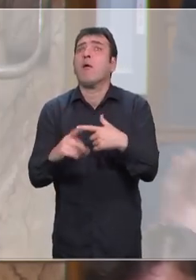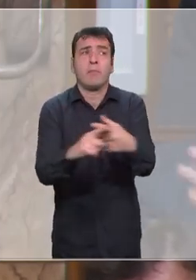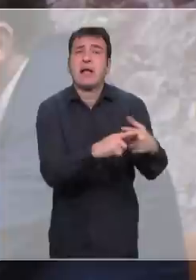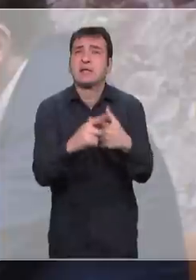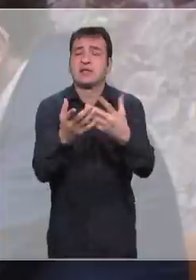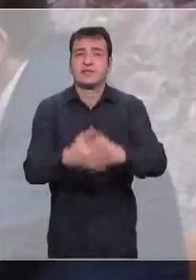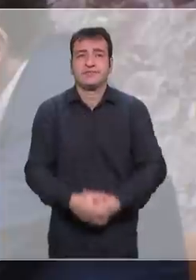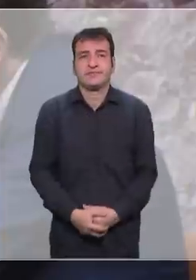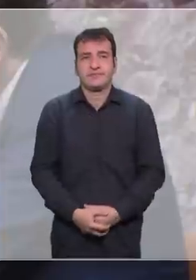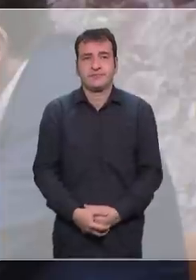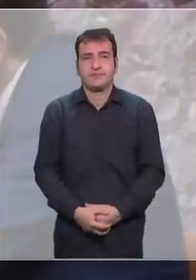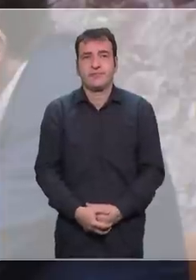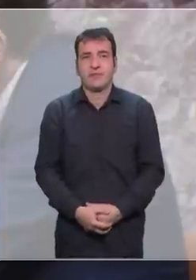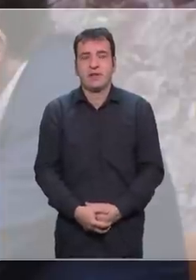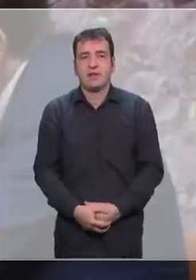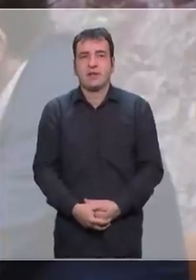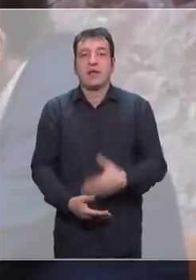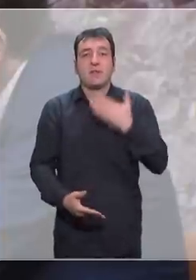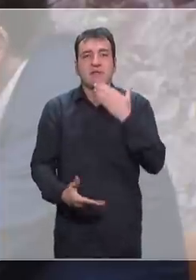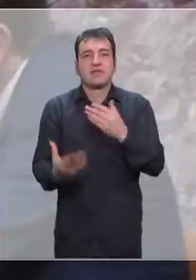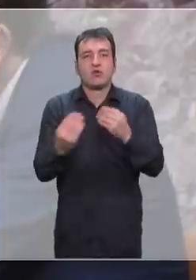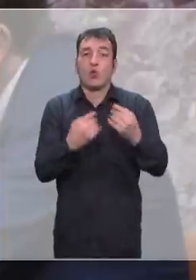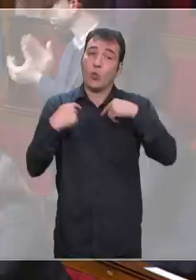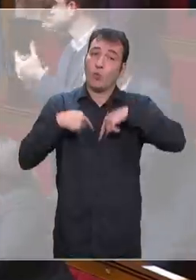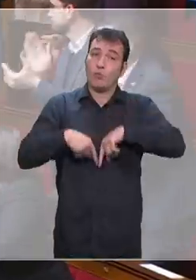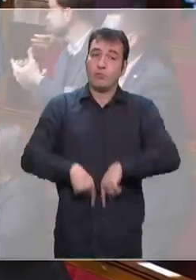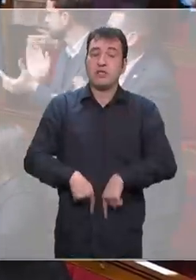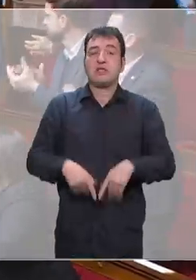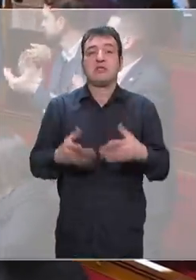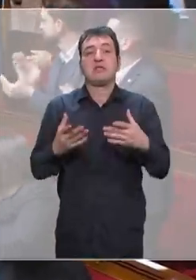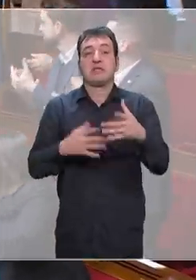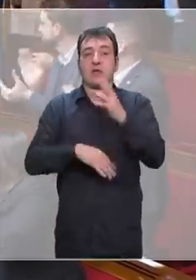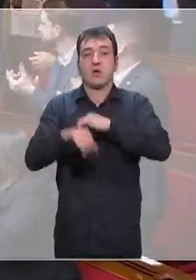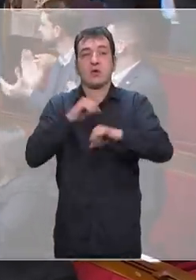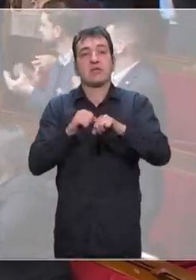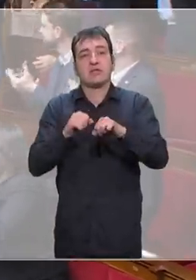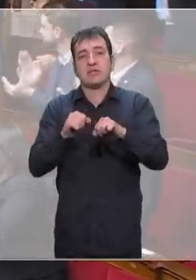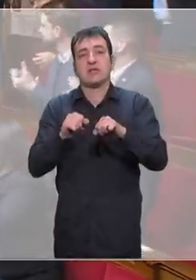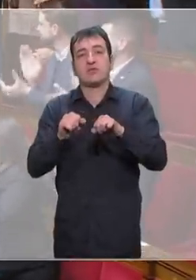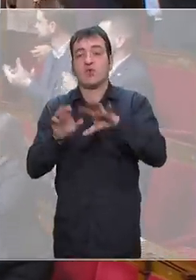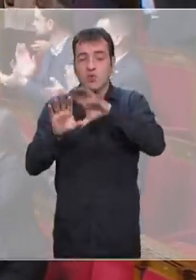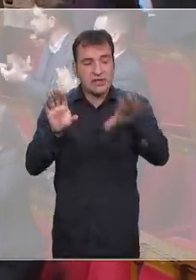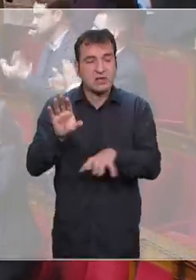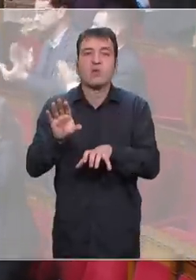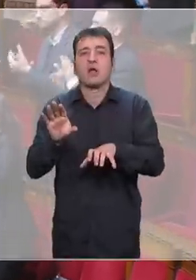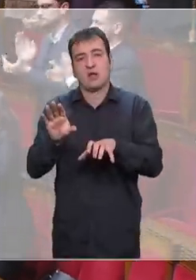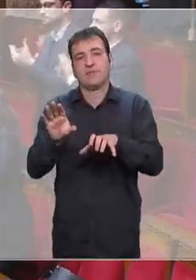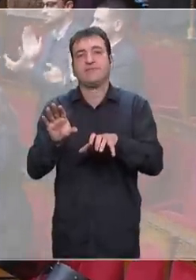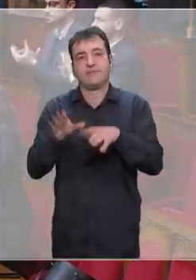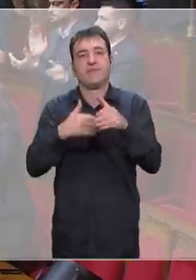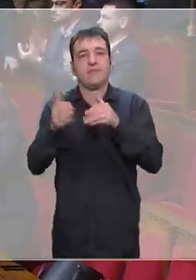beaucoup. La parole est à Madame Agnès Firmin-Lebaudeau, ministre de l'Organisation territoriale et des professions de santé.